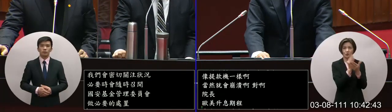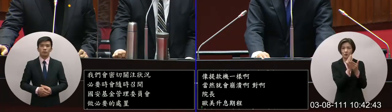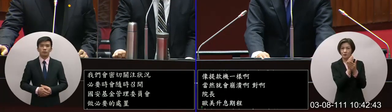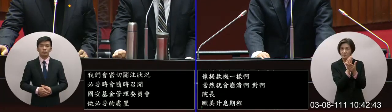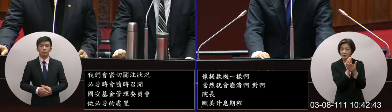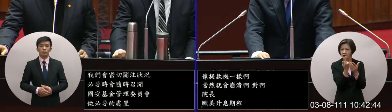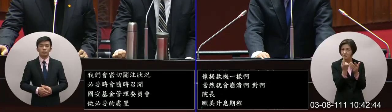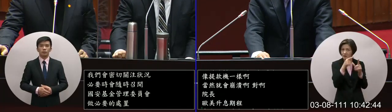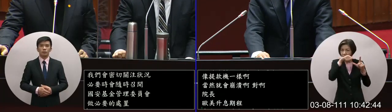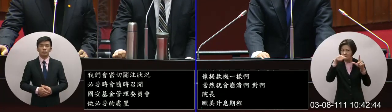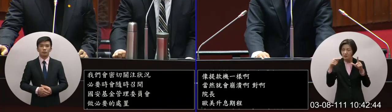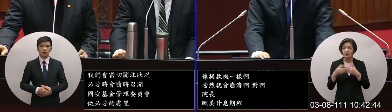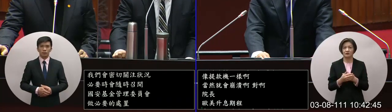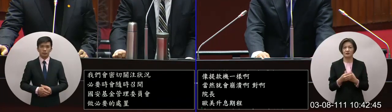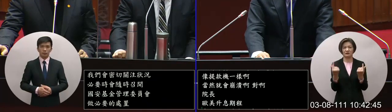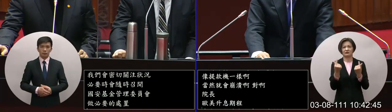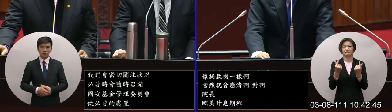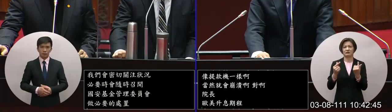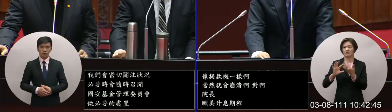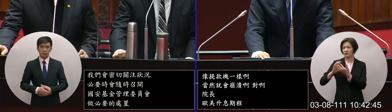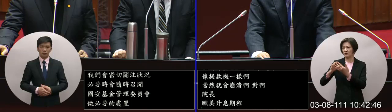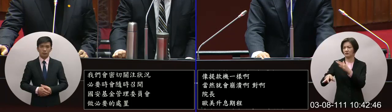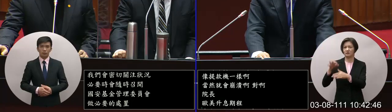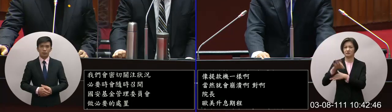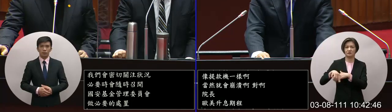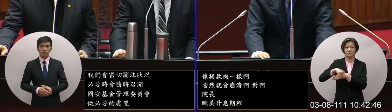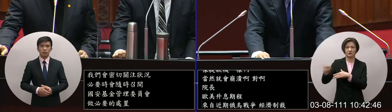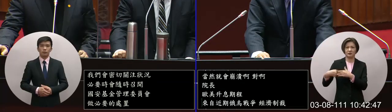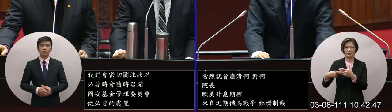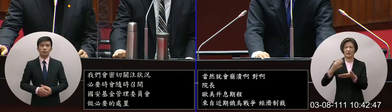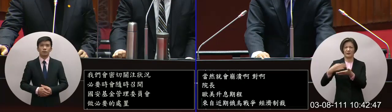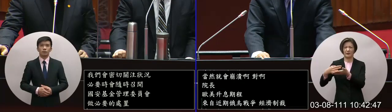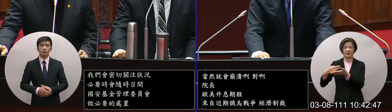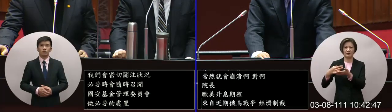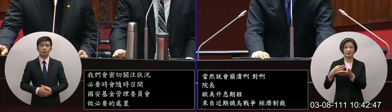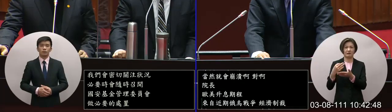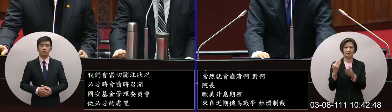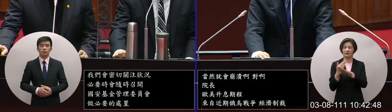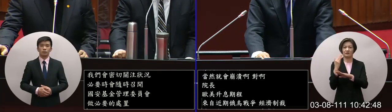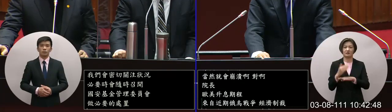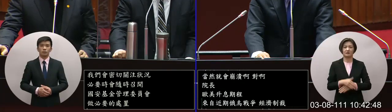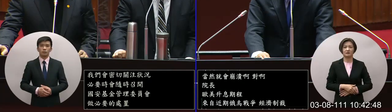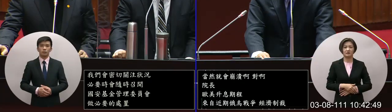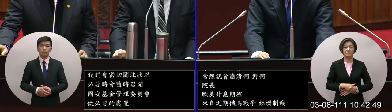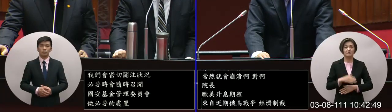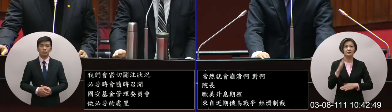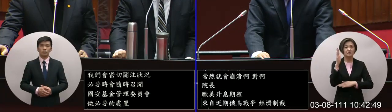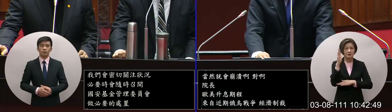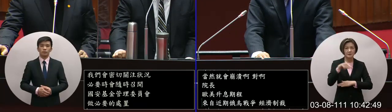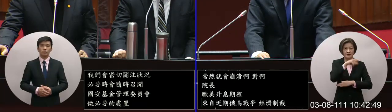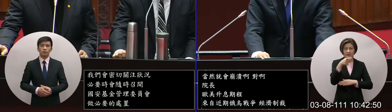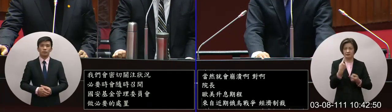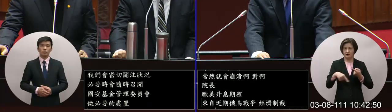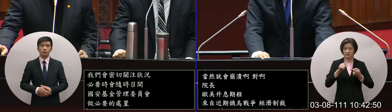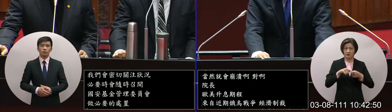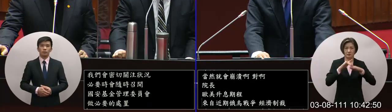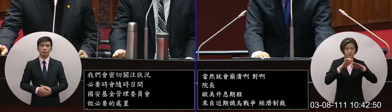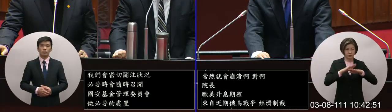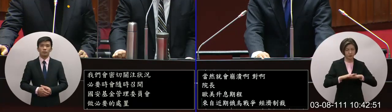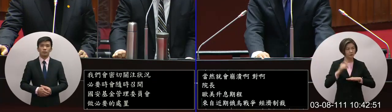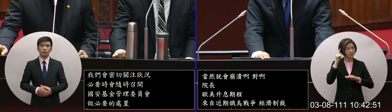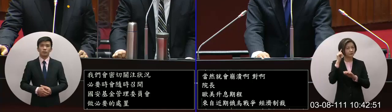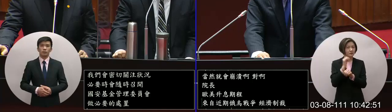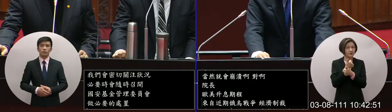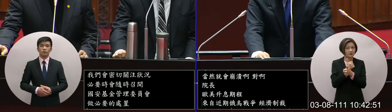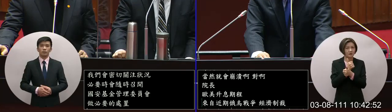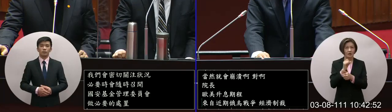刚刚所提的这个外资提款机的速度啊。那政府往往要投资人冷静思考整个台股